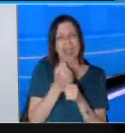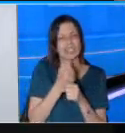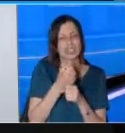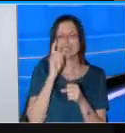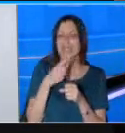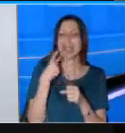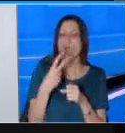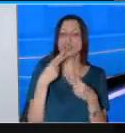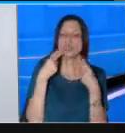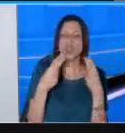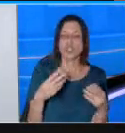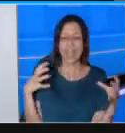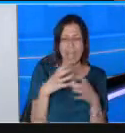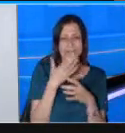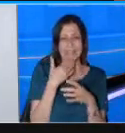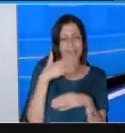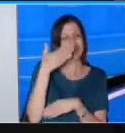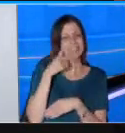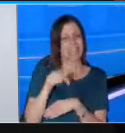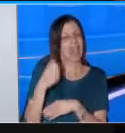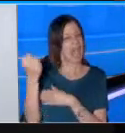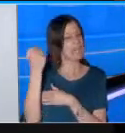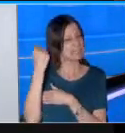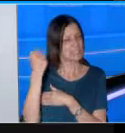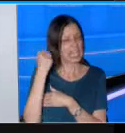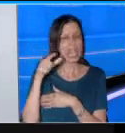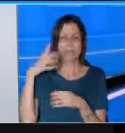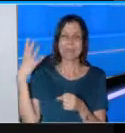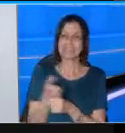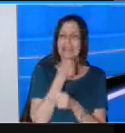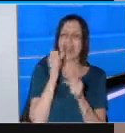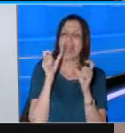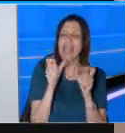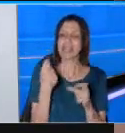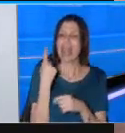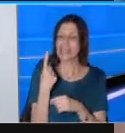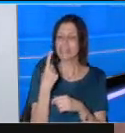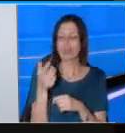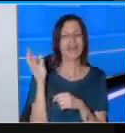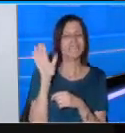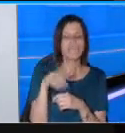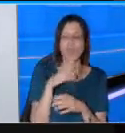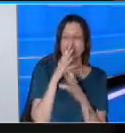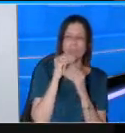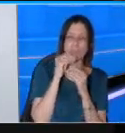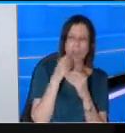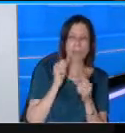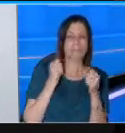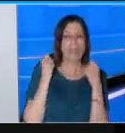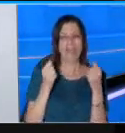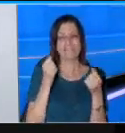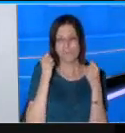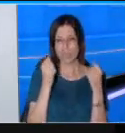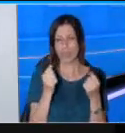התוצאות. עם ישראל, מדינת ישראל חזקה, מדינה מאוד חזקה, היא מצליחה להגן על עצמה. חרף כל הדיבורים וההפגנות והדברים האלה.